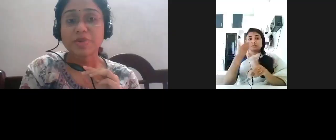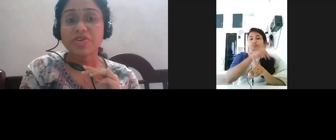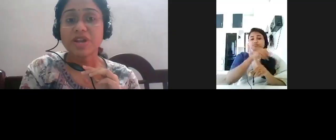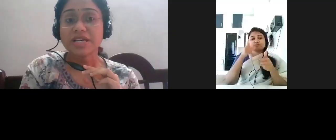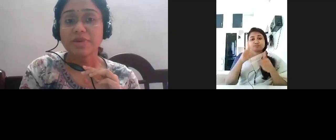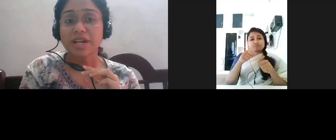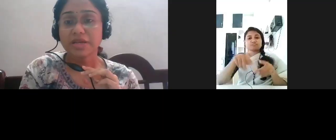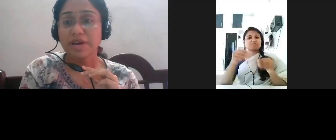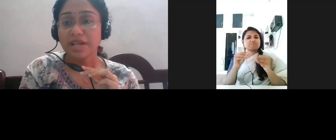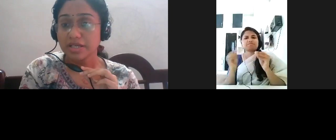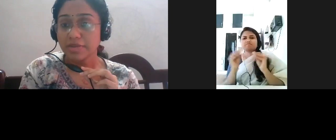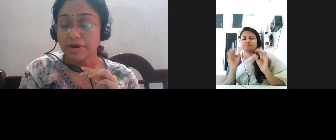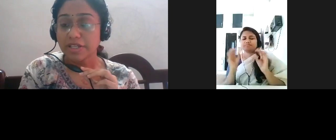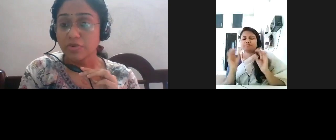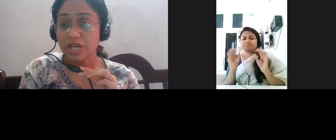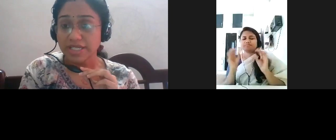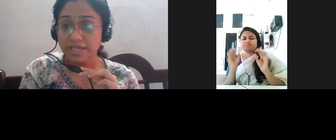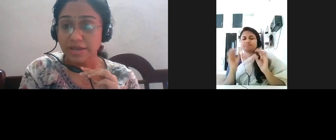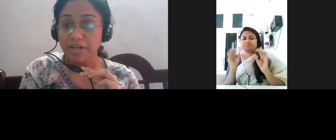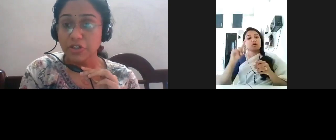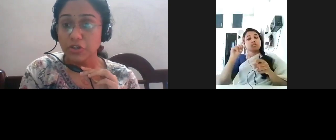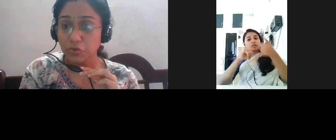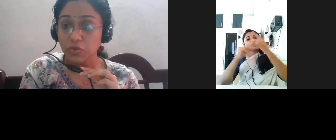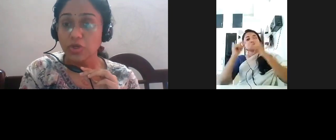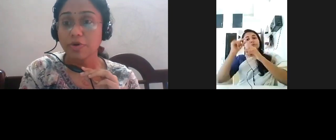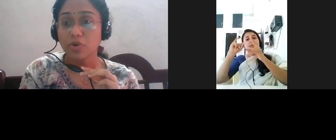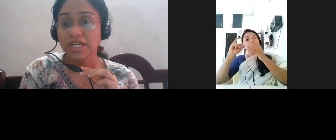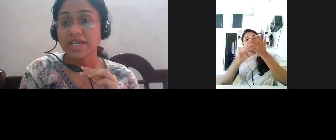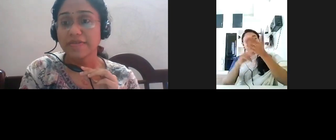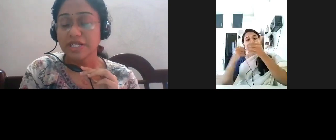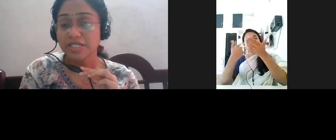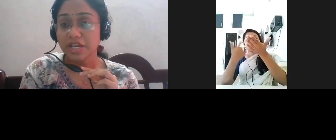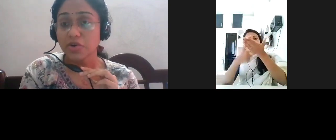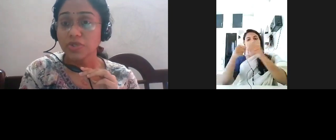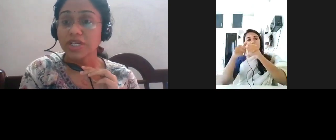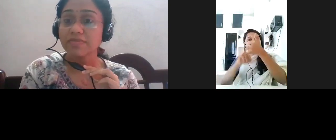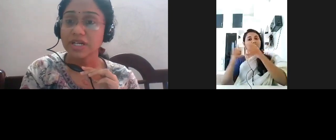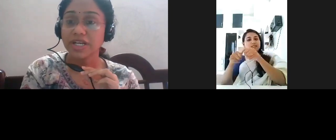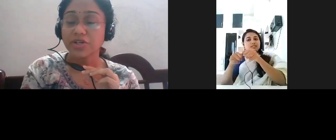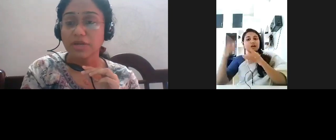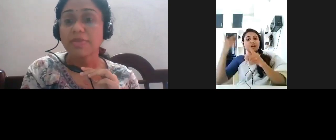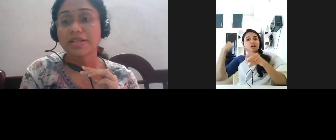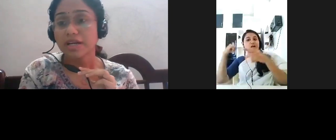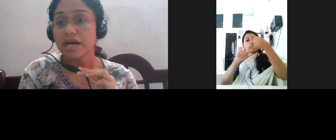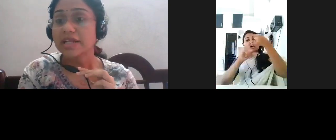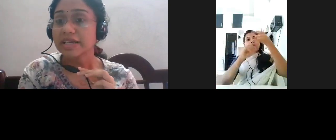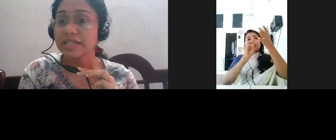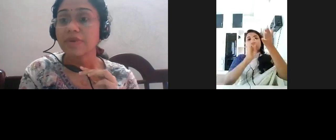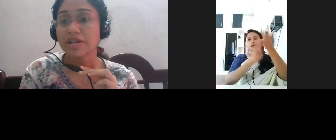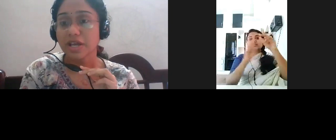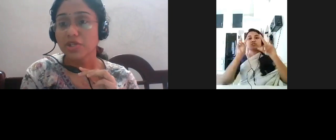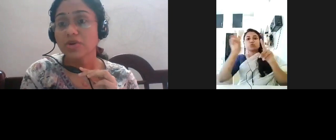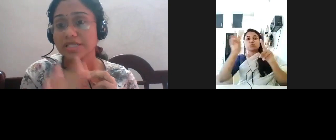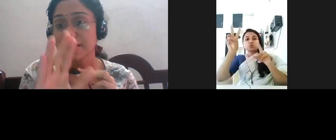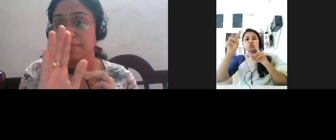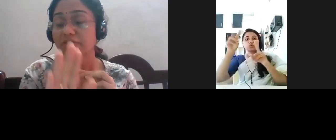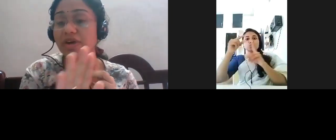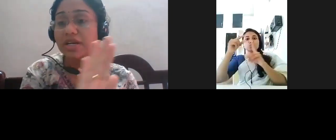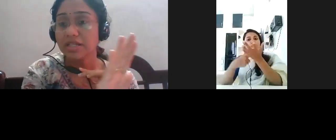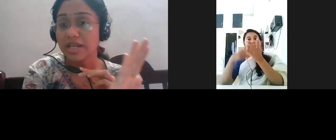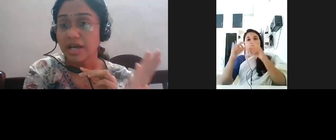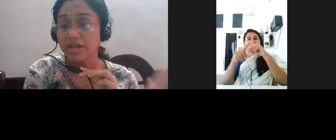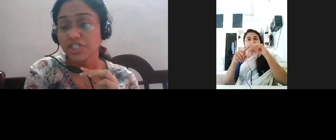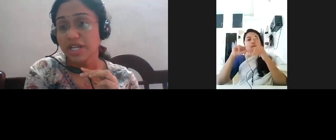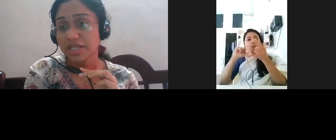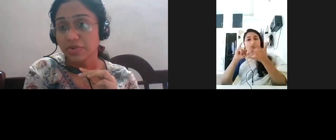സോ ഈ സ്പിൻറാസ പറയുന്ന മരുന്ന് ഞാൻ പറഞ്ഞ പോലെ SMN2 പ്രോട്ടീൻ ലെവൽസിനെ കൂട്ടാൻ വേണ്ടിയിട്ടുള്ള മരുന്നാണ്. ആദ്യം തന്നെ പറഞ്ഞായിരുന്നു